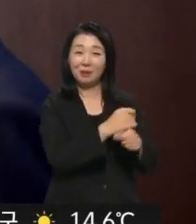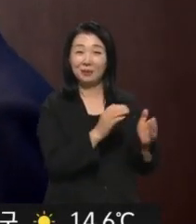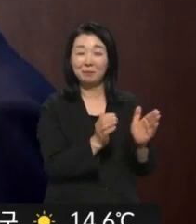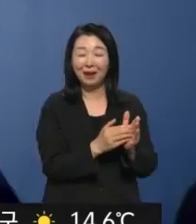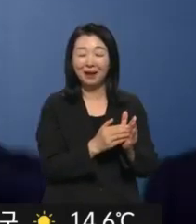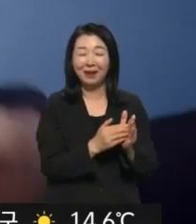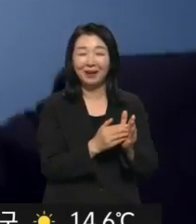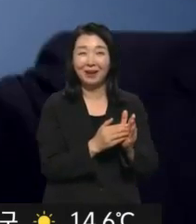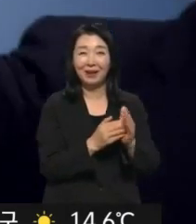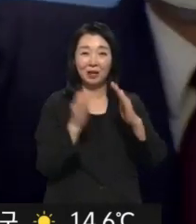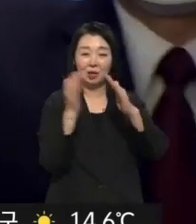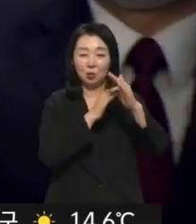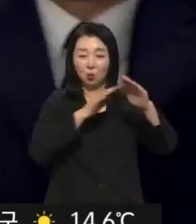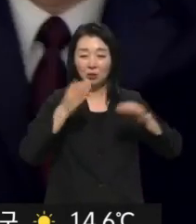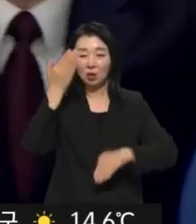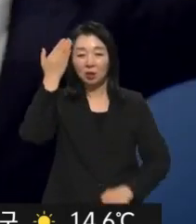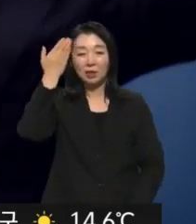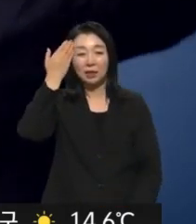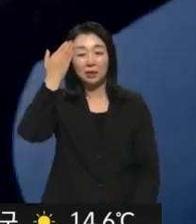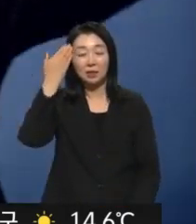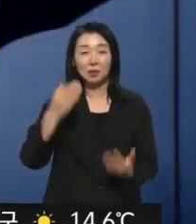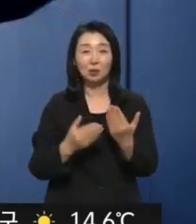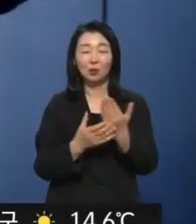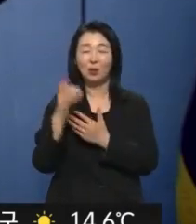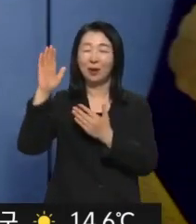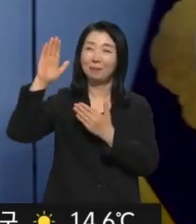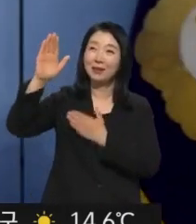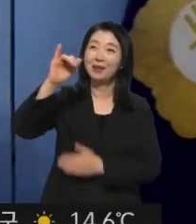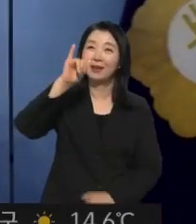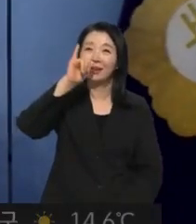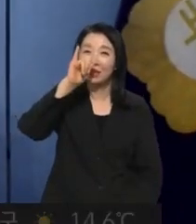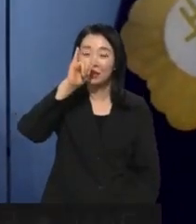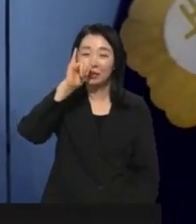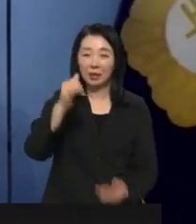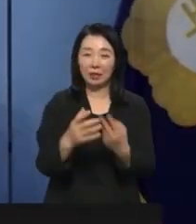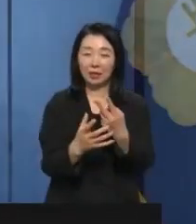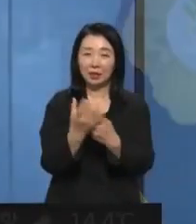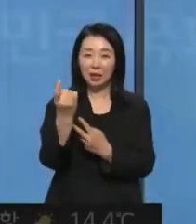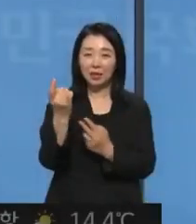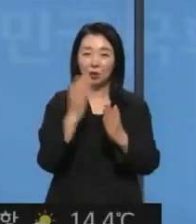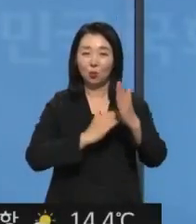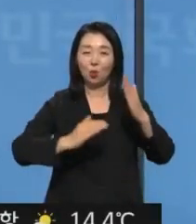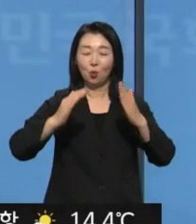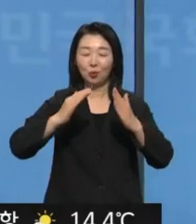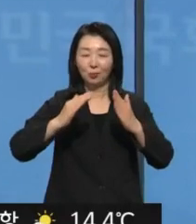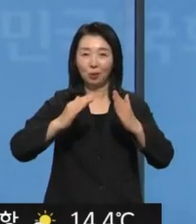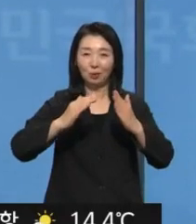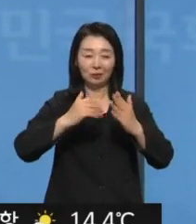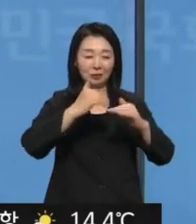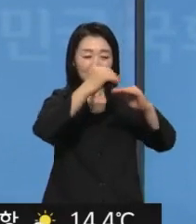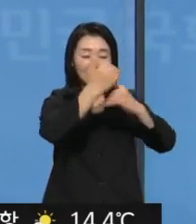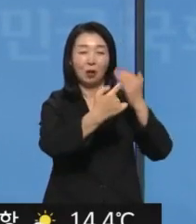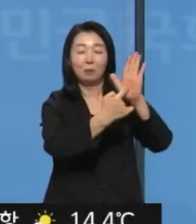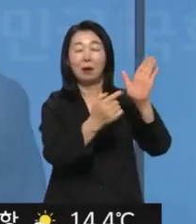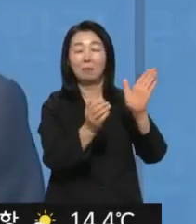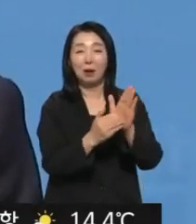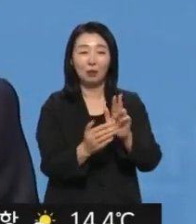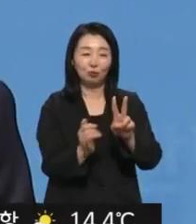상식, 통합과 미래로 가는 단일화 공동선언문을 낭독하며 두 사람은 원팀이며